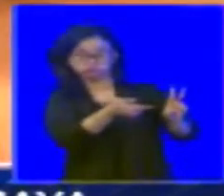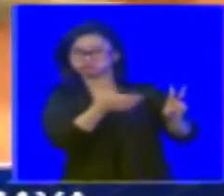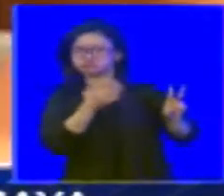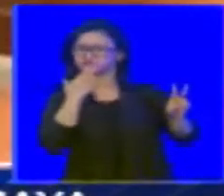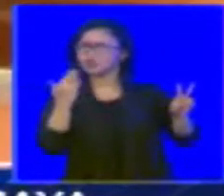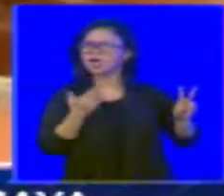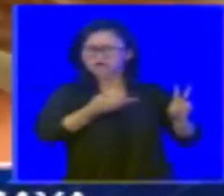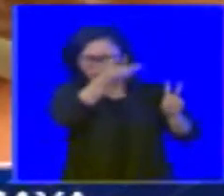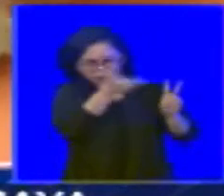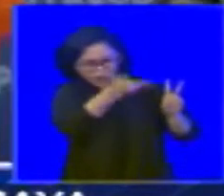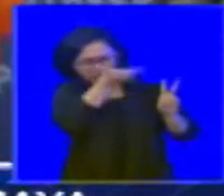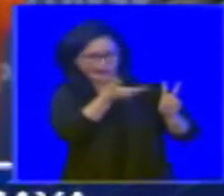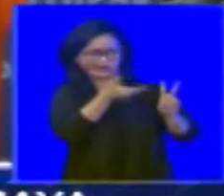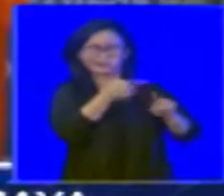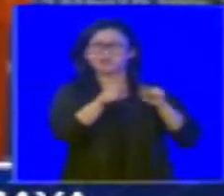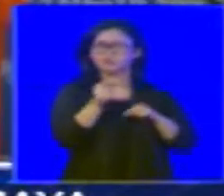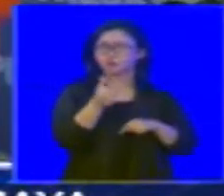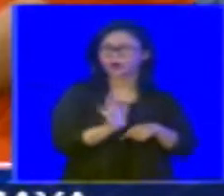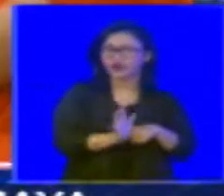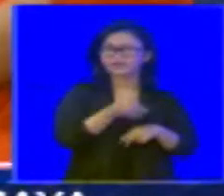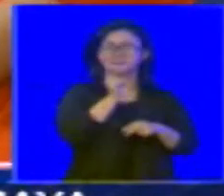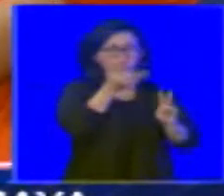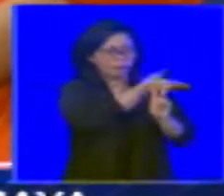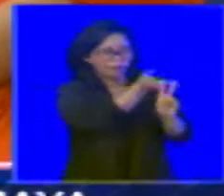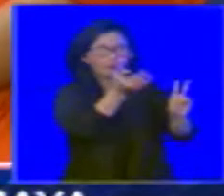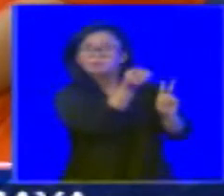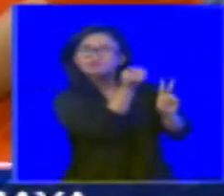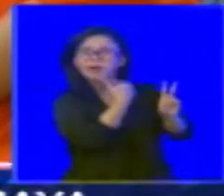mencari apakah memang dia dengan keterangan dia melakukan